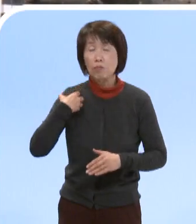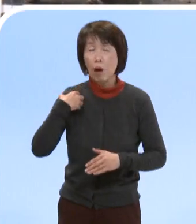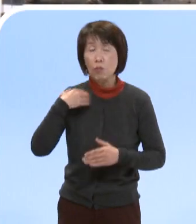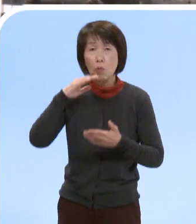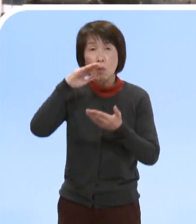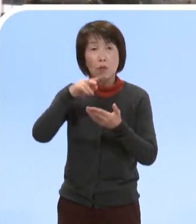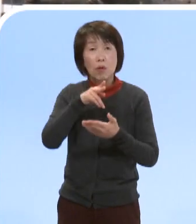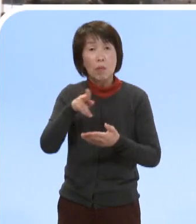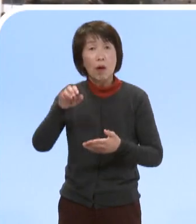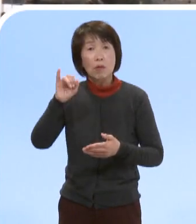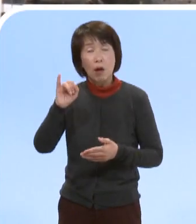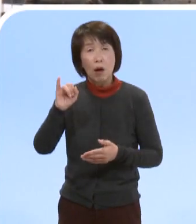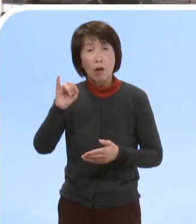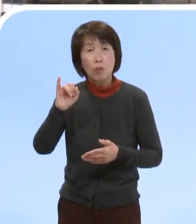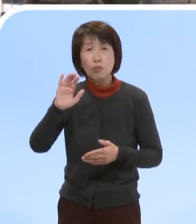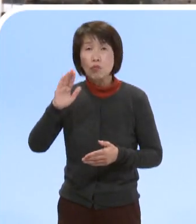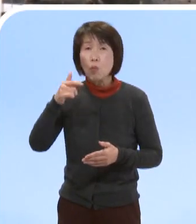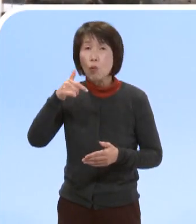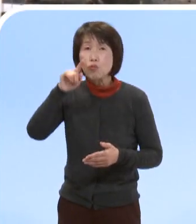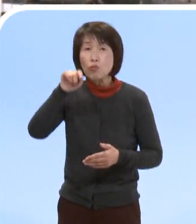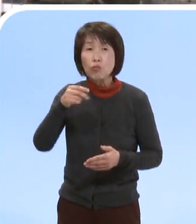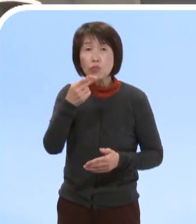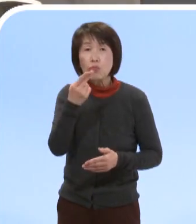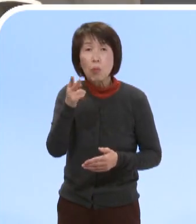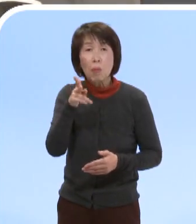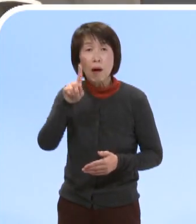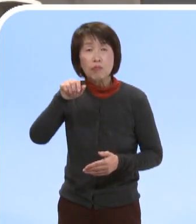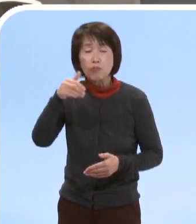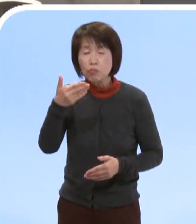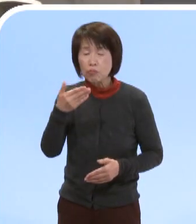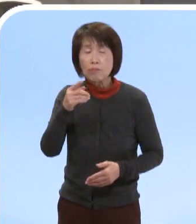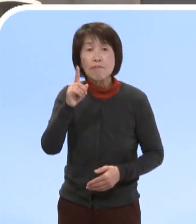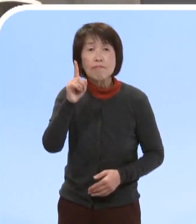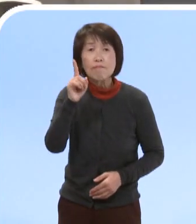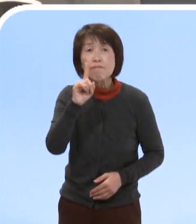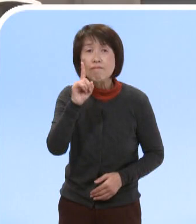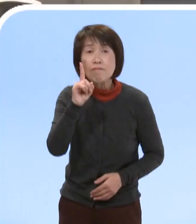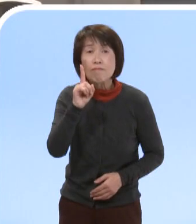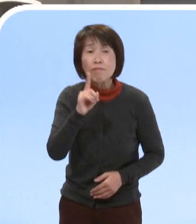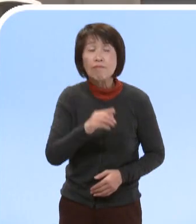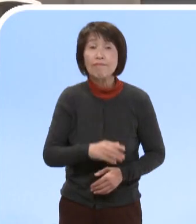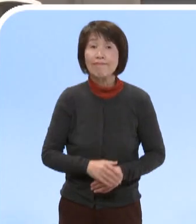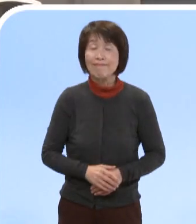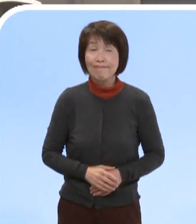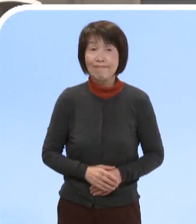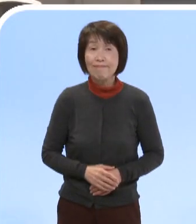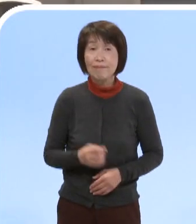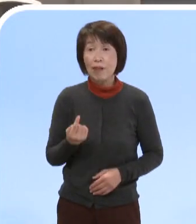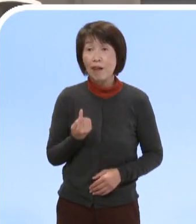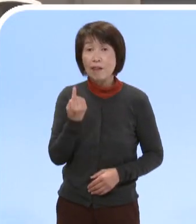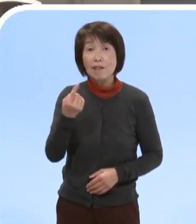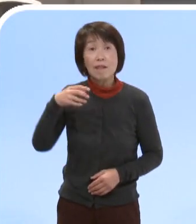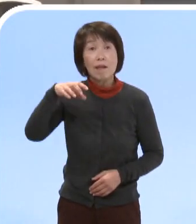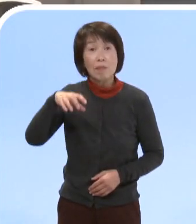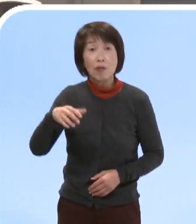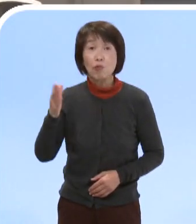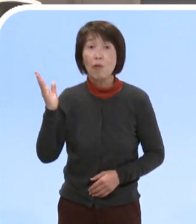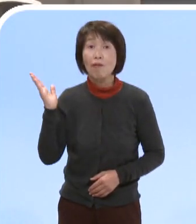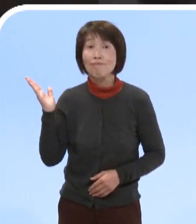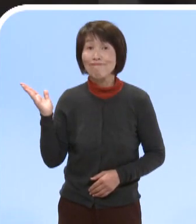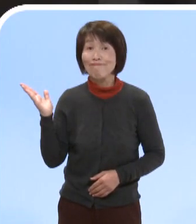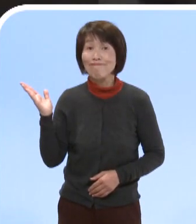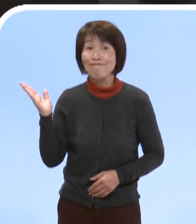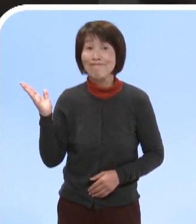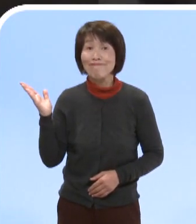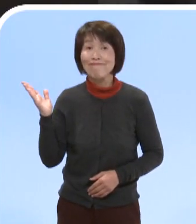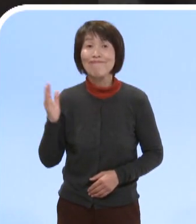ードバンクって何なんですかね。 大久保さんが訪ねたのは認定 NPO 法人フード